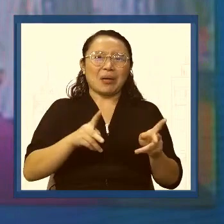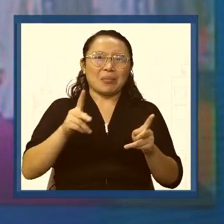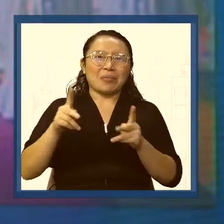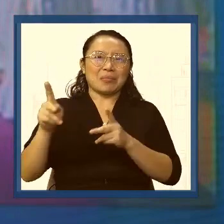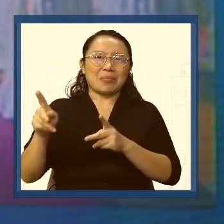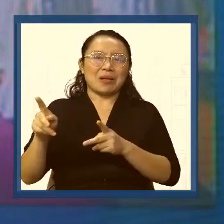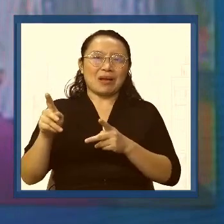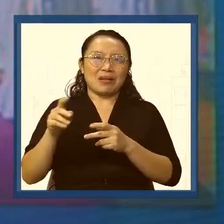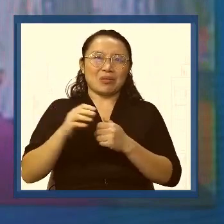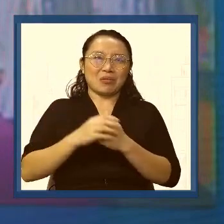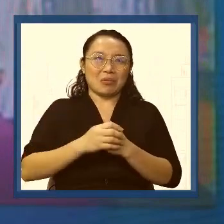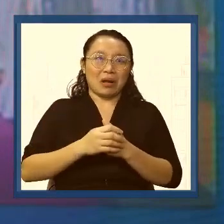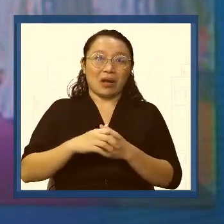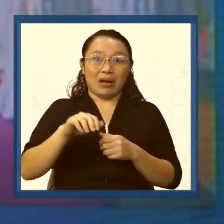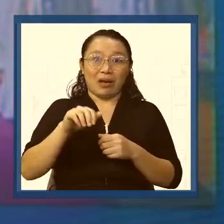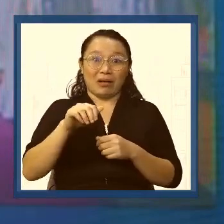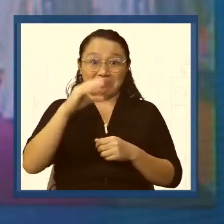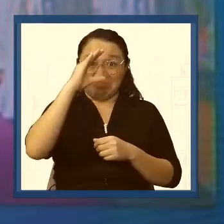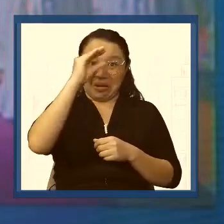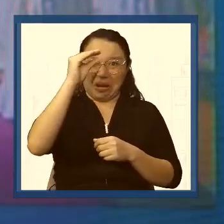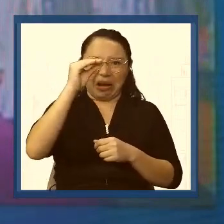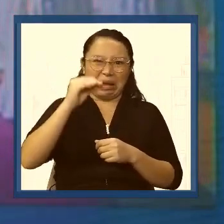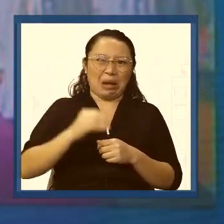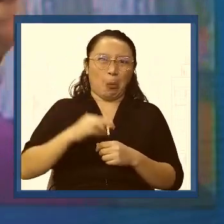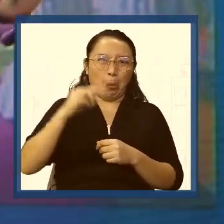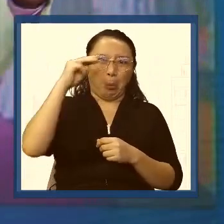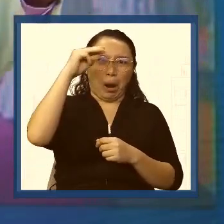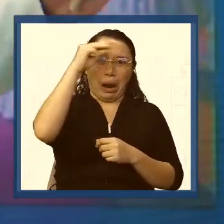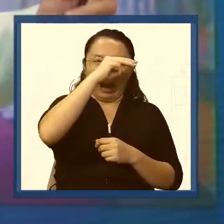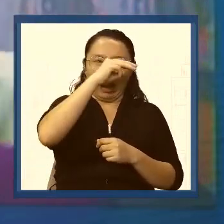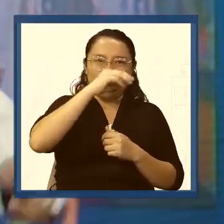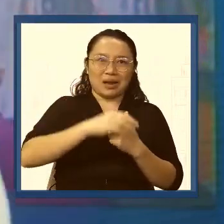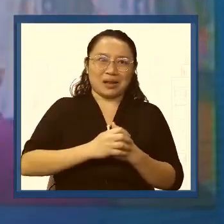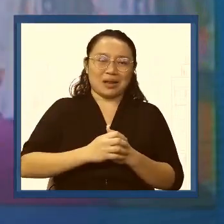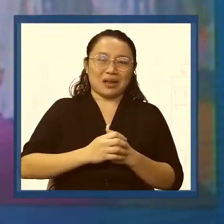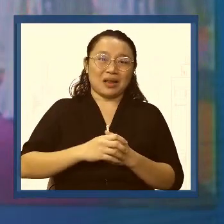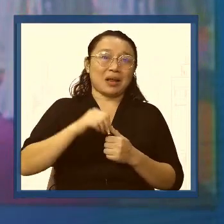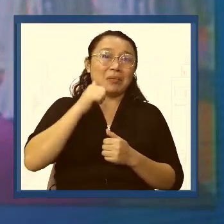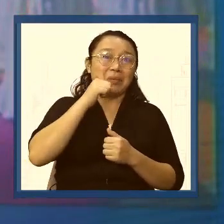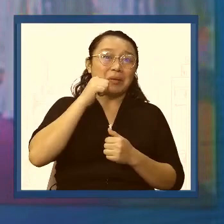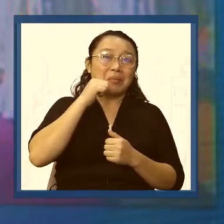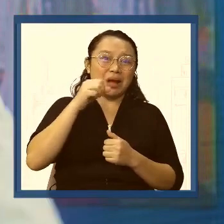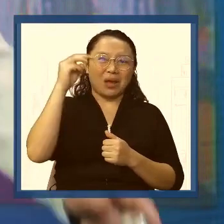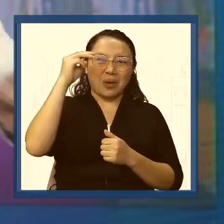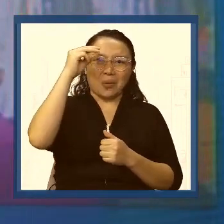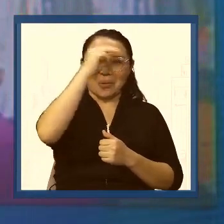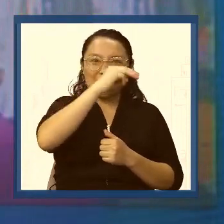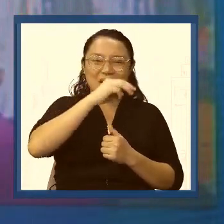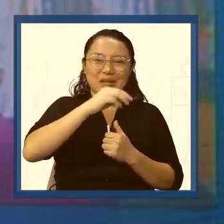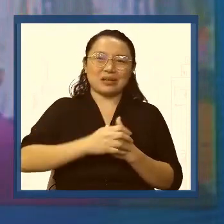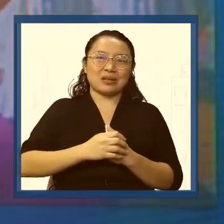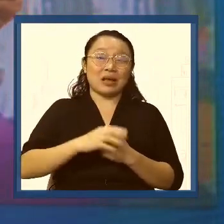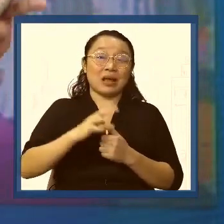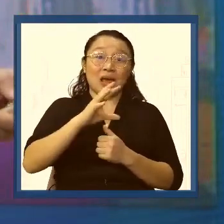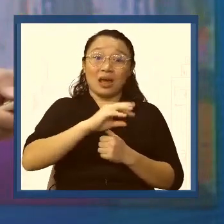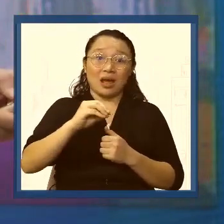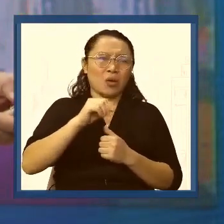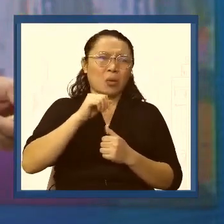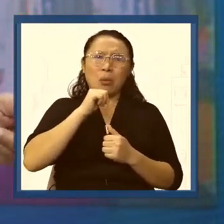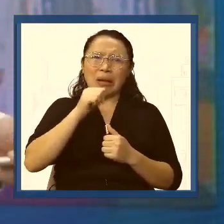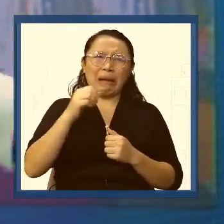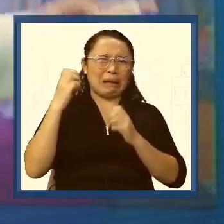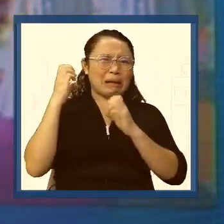pamagi. May pagkabugoy ang lalaki, may pagkabadlunganon pud ang babae. Apan sa wa gihandom nga